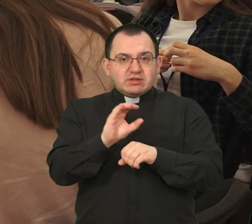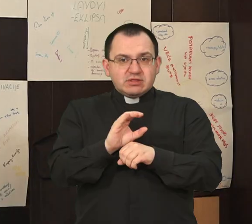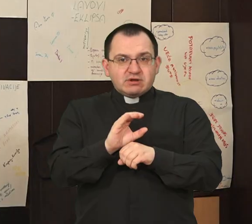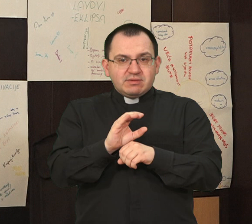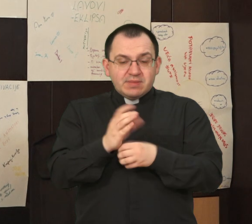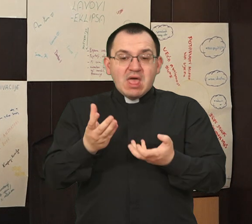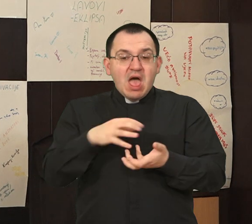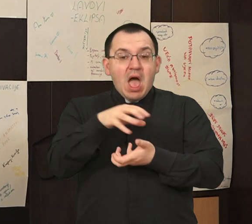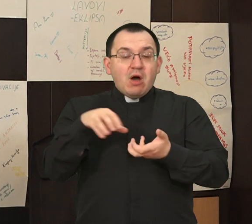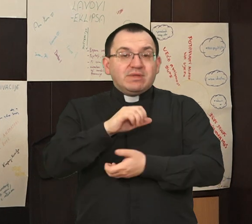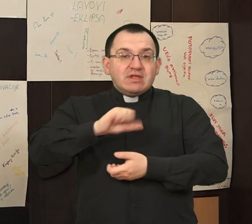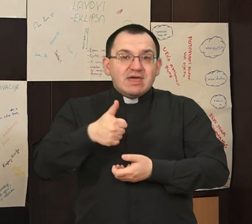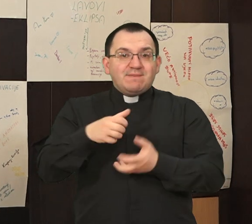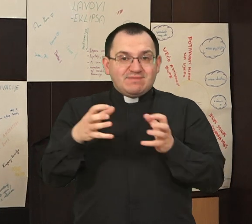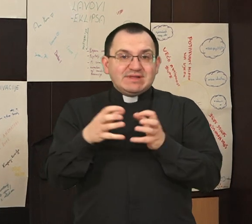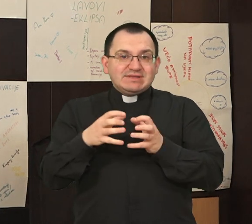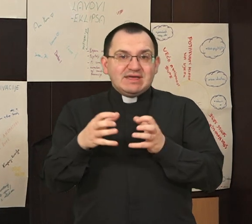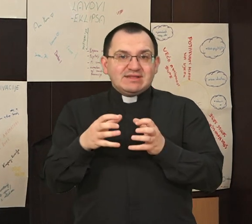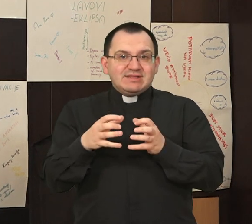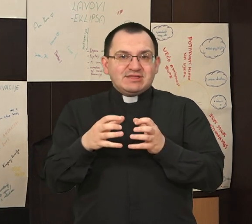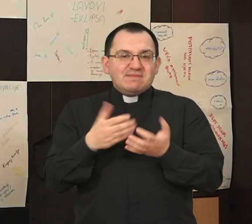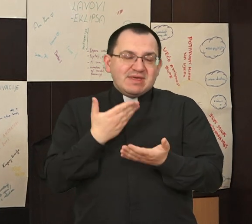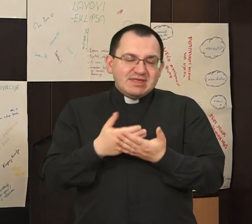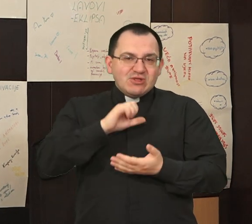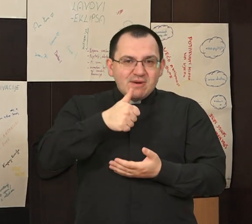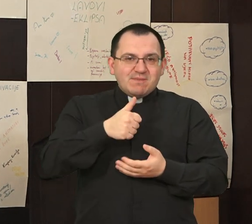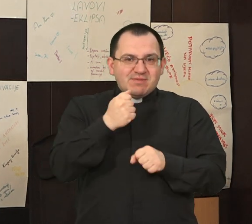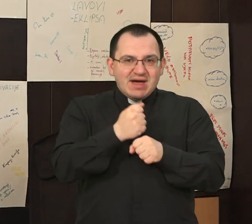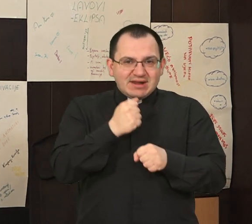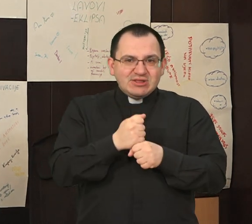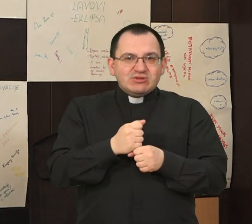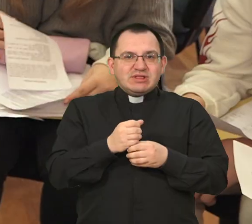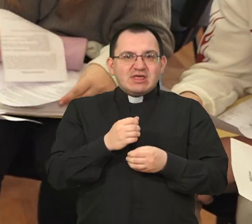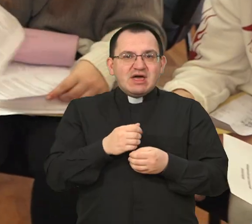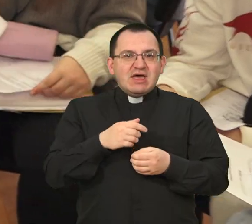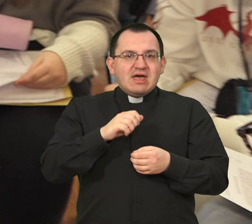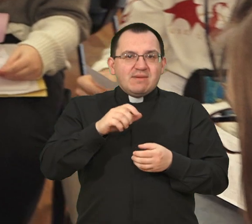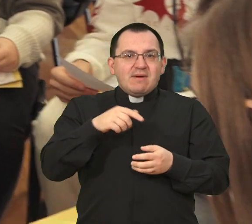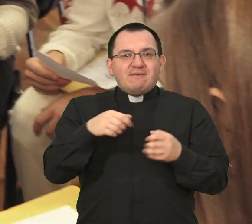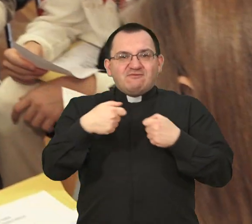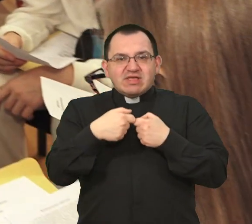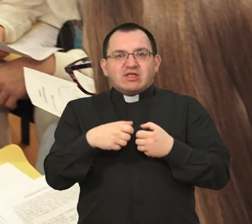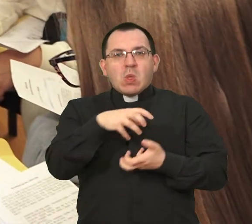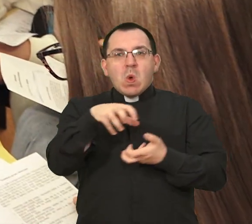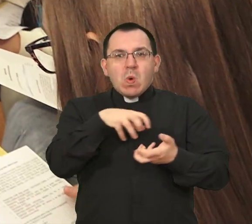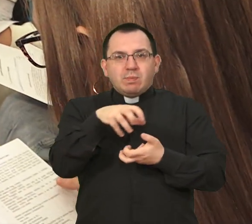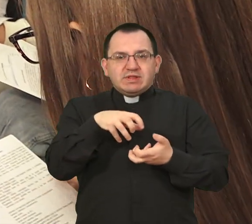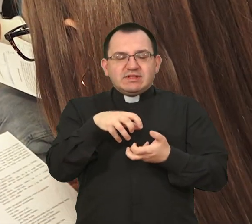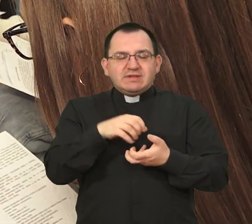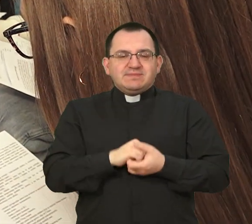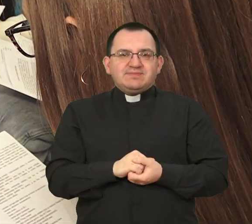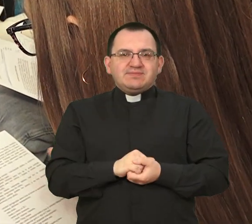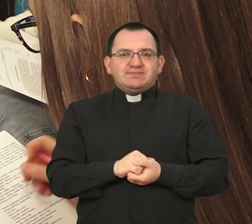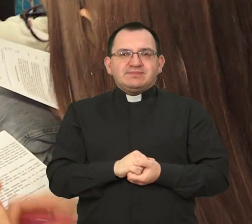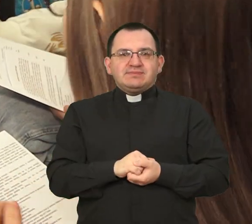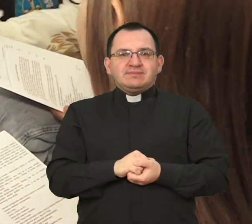prva zajednica iz koje smo svi potekli, pa je i prva radionica bila posvećena obitelji, rekla je Lea Miloš, voditeljica formacije mladih animatora